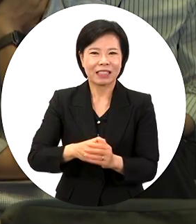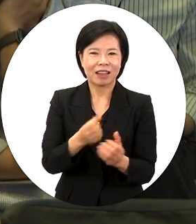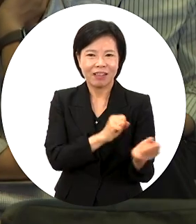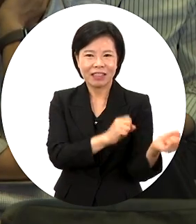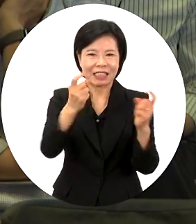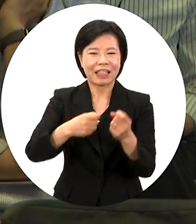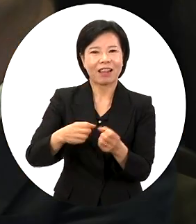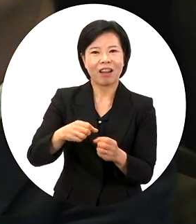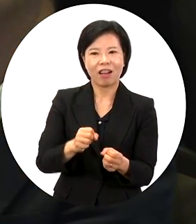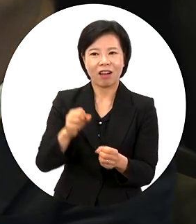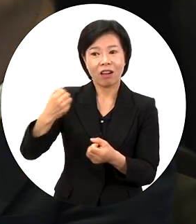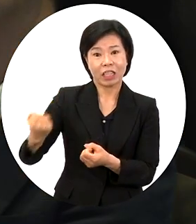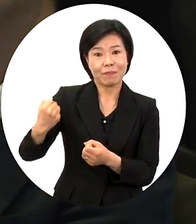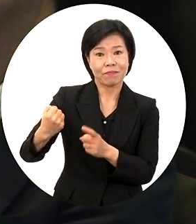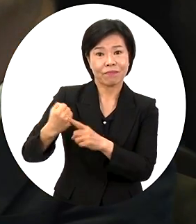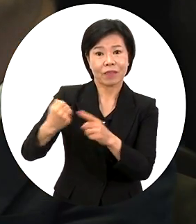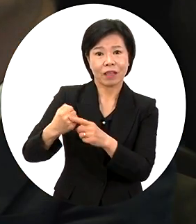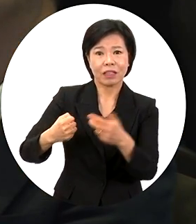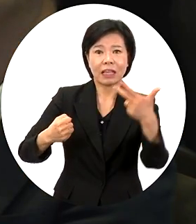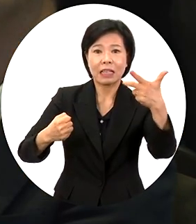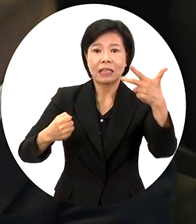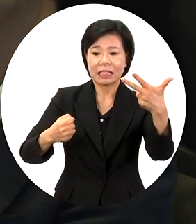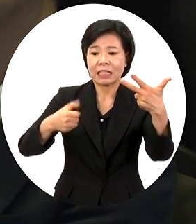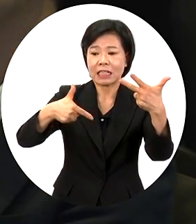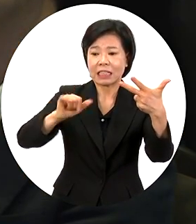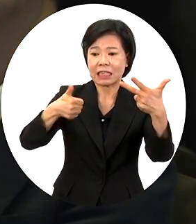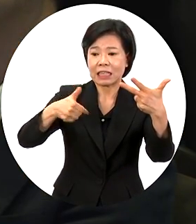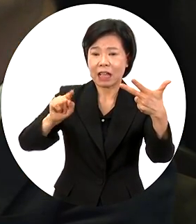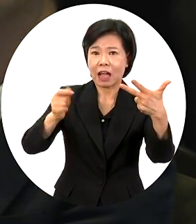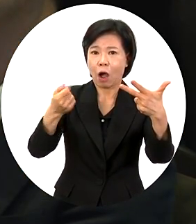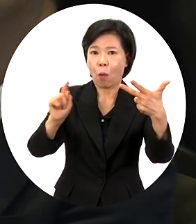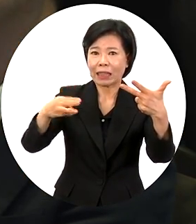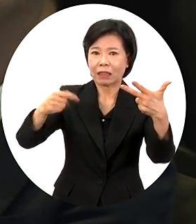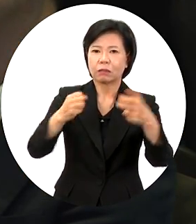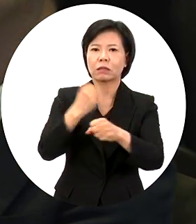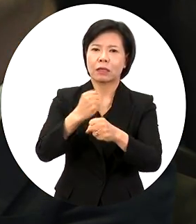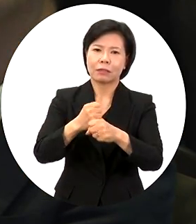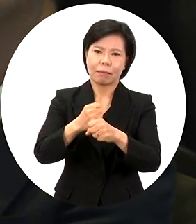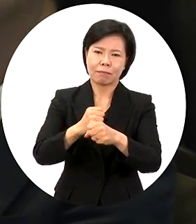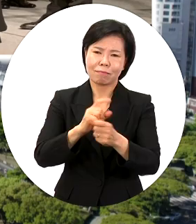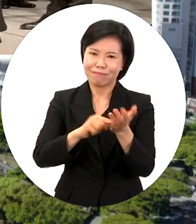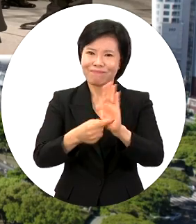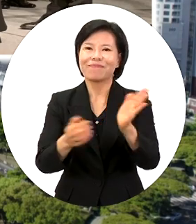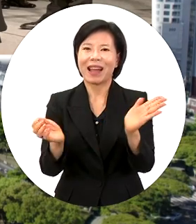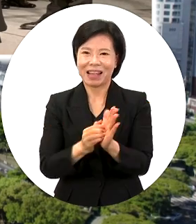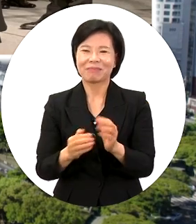2035년까지 재생에너지 7기가와트 이상 생산 등의 구체적 목표를 밝혔습니다.